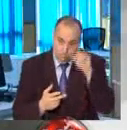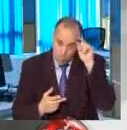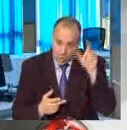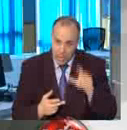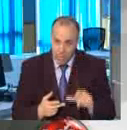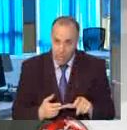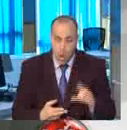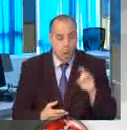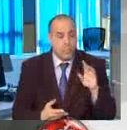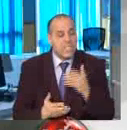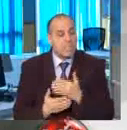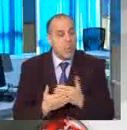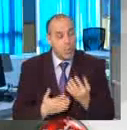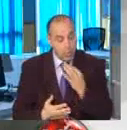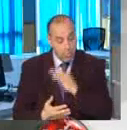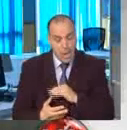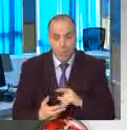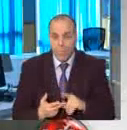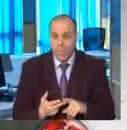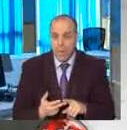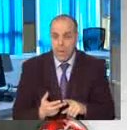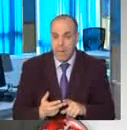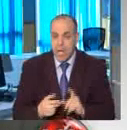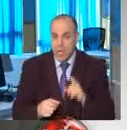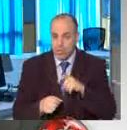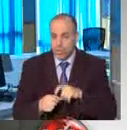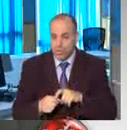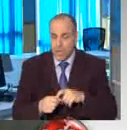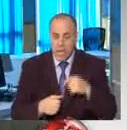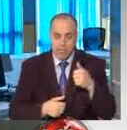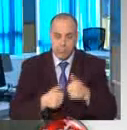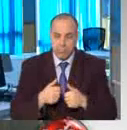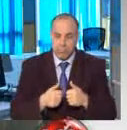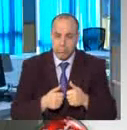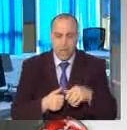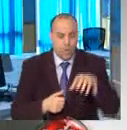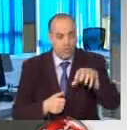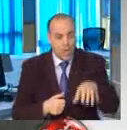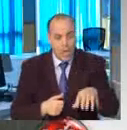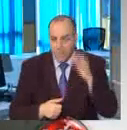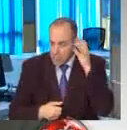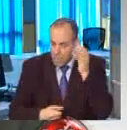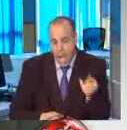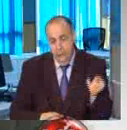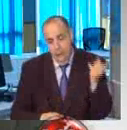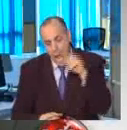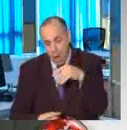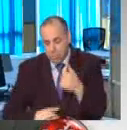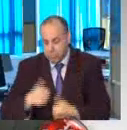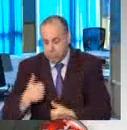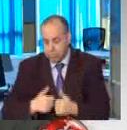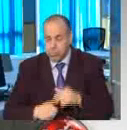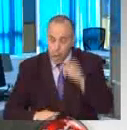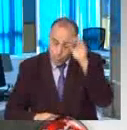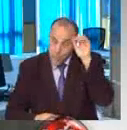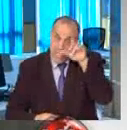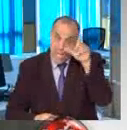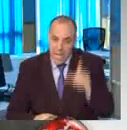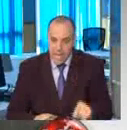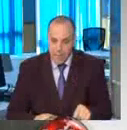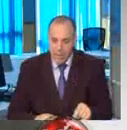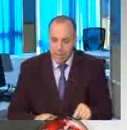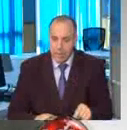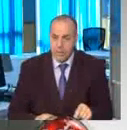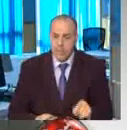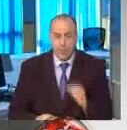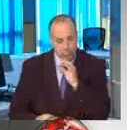ياخذ 15000 دينار. معناها واحد إذا كان يشارك ينجح في المستوى في القصرين ينجم يعاود في المناظرة نتاع على المستوى